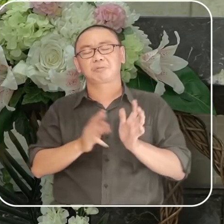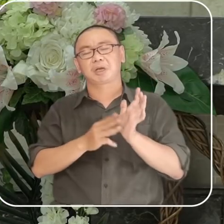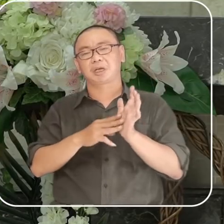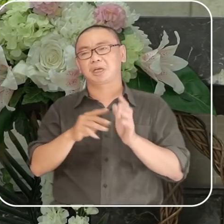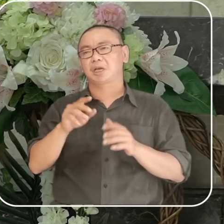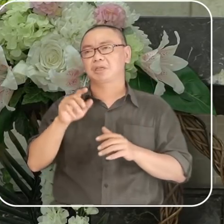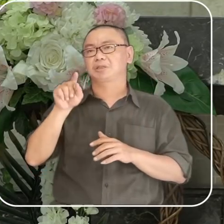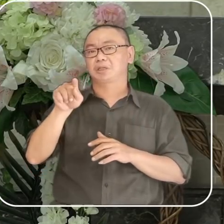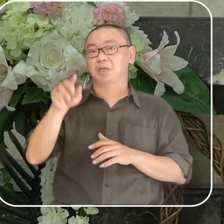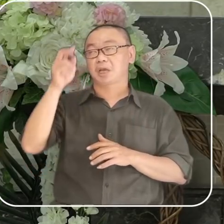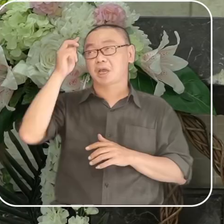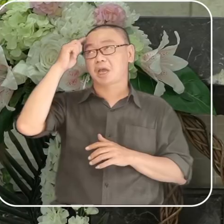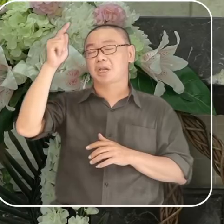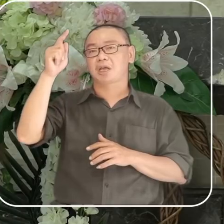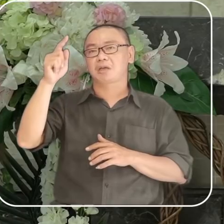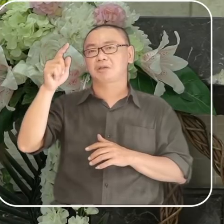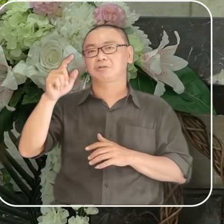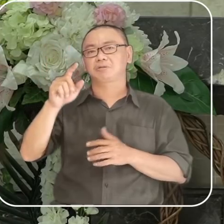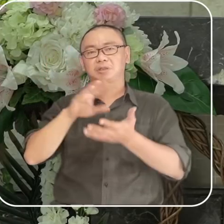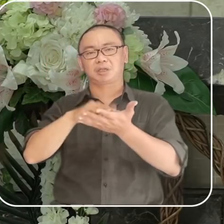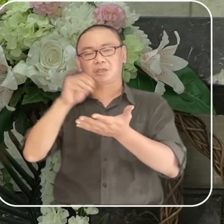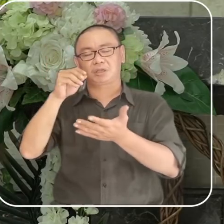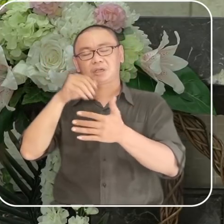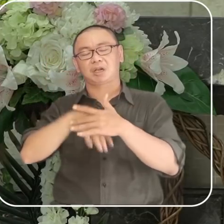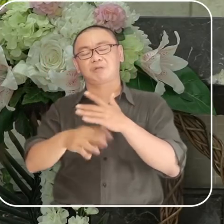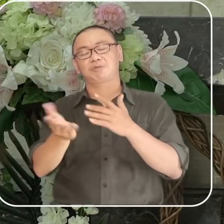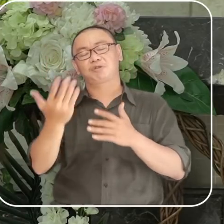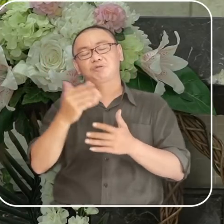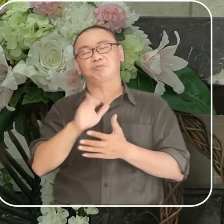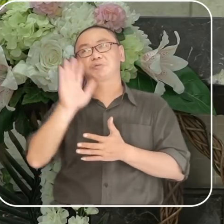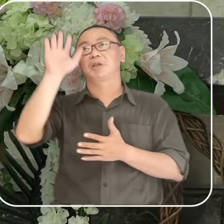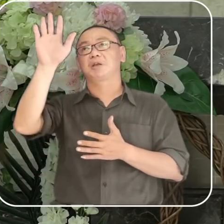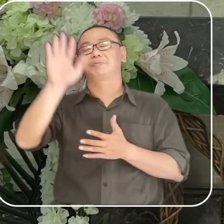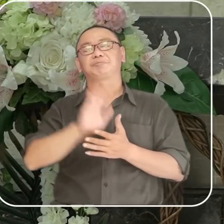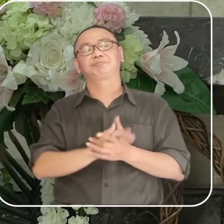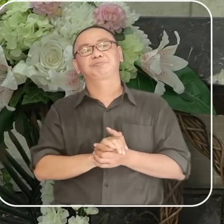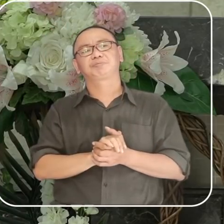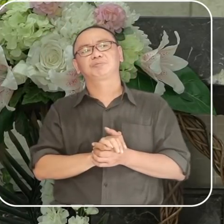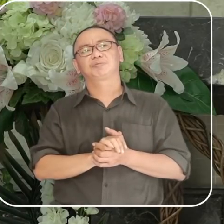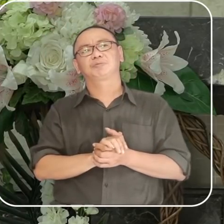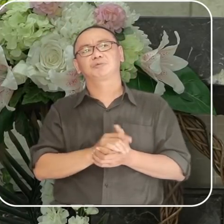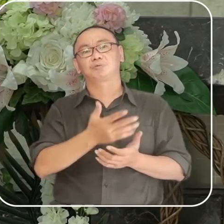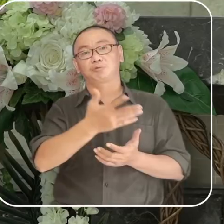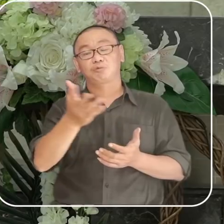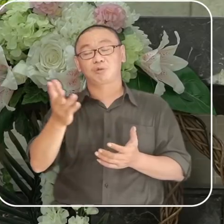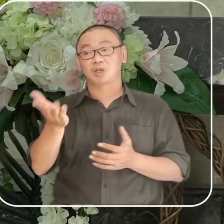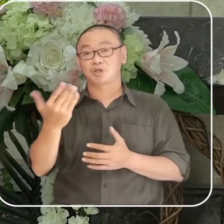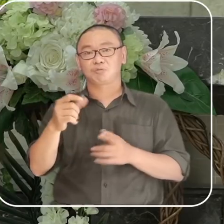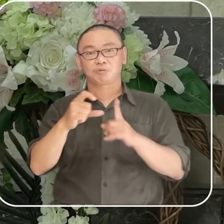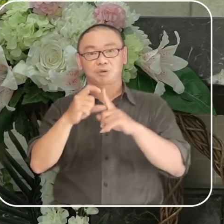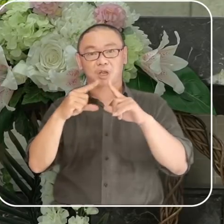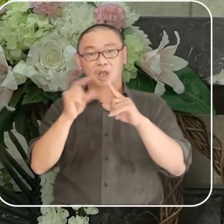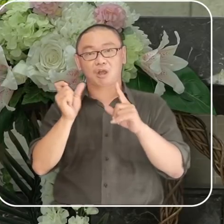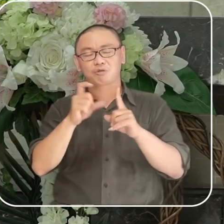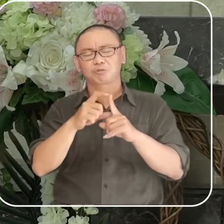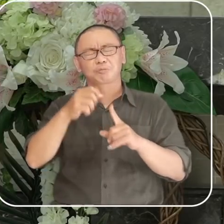Allah betul-betul menjadi sentral di dalam hidupnya. Seluruh hidup Daud betul-betul